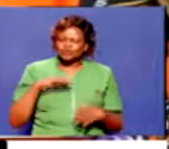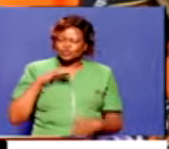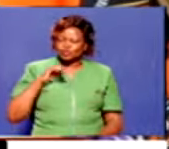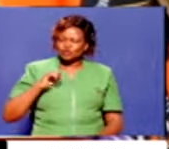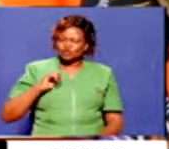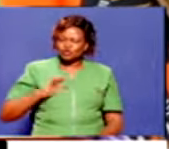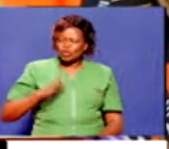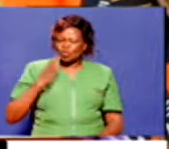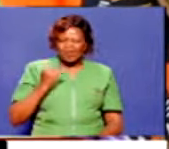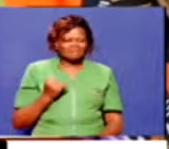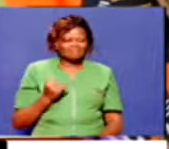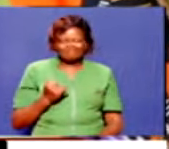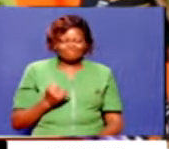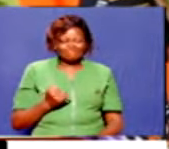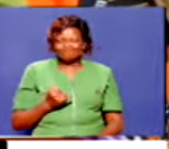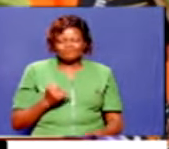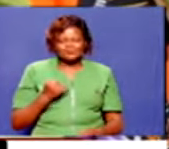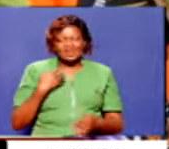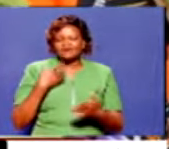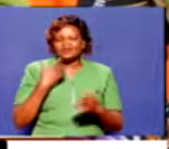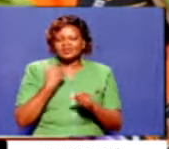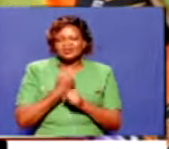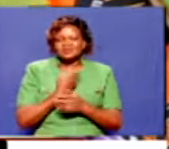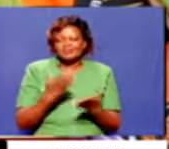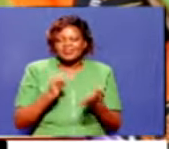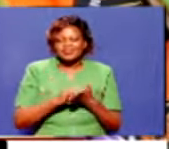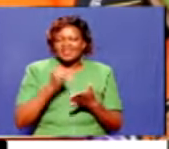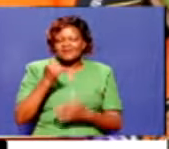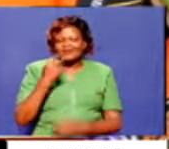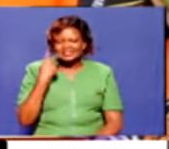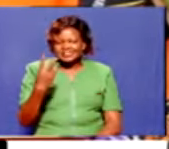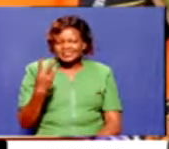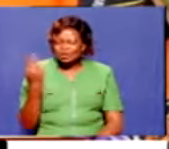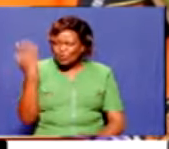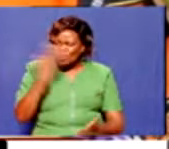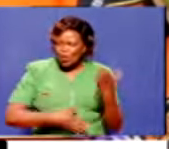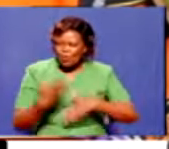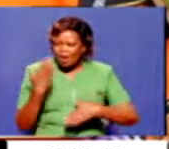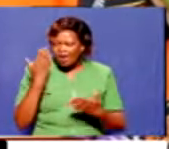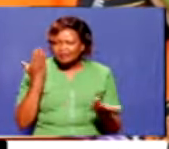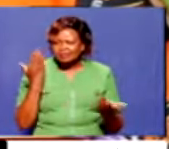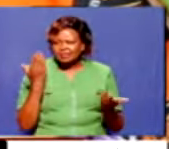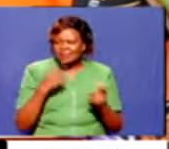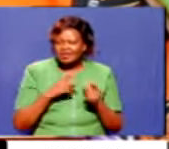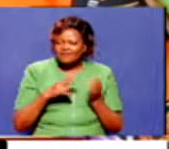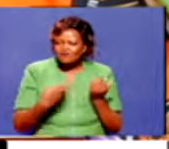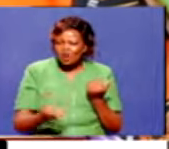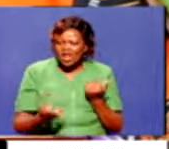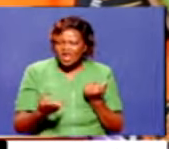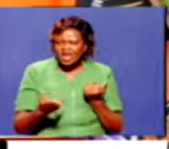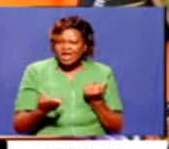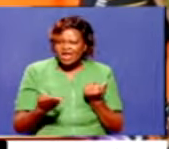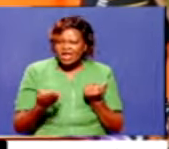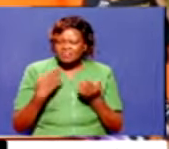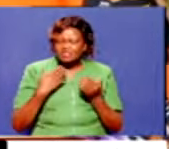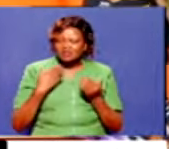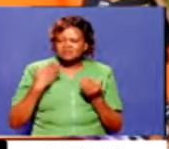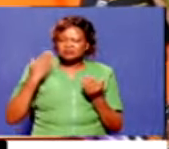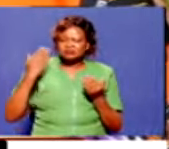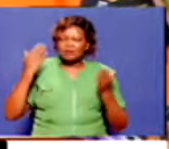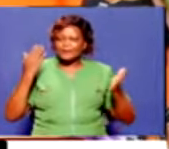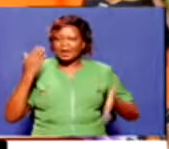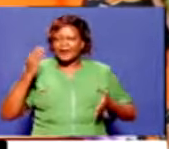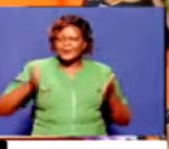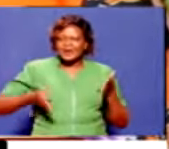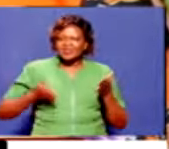Hey, amefanya kitendo mbao sijawahi kuona, kukata mikono na ianguke chini, ukate mapacha, ukate